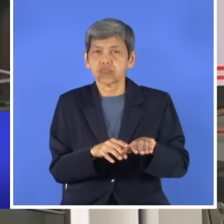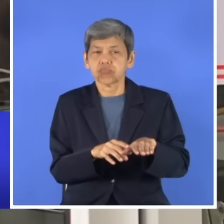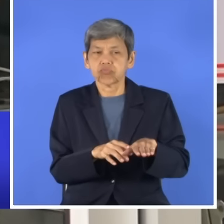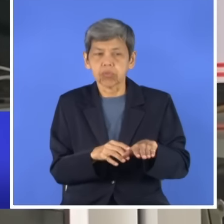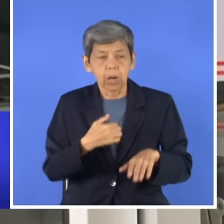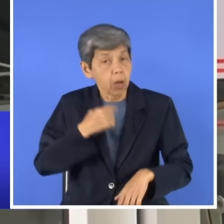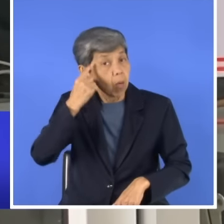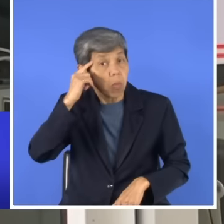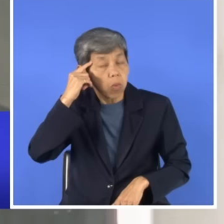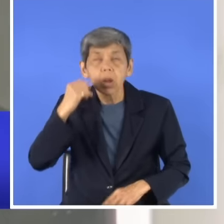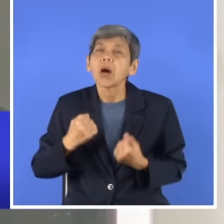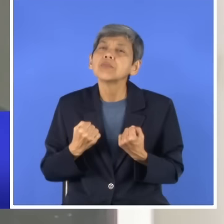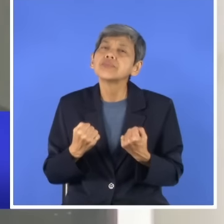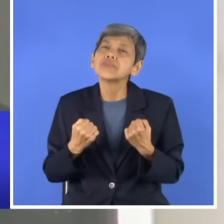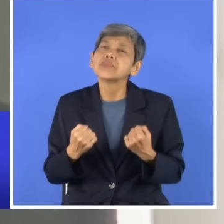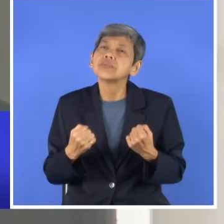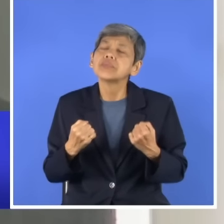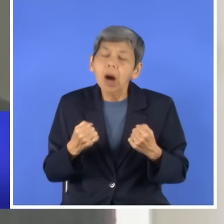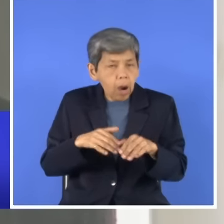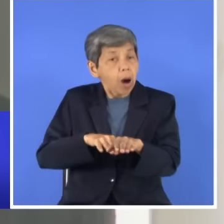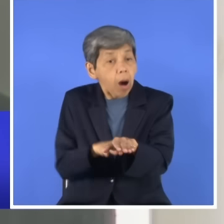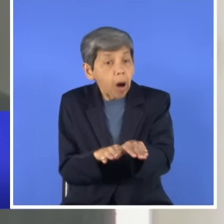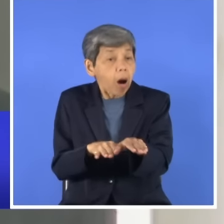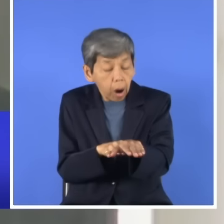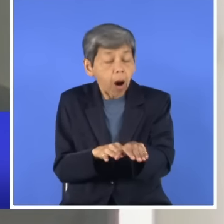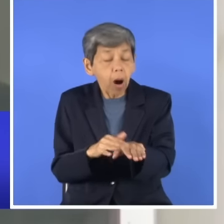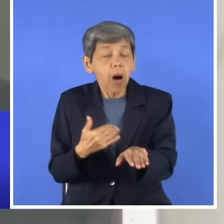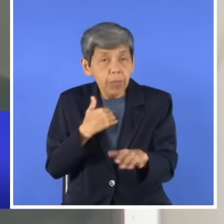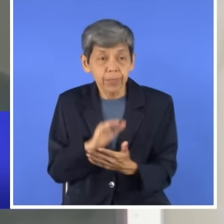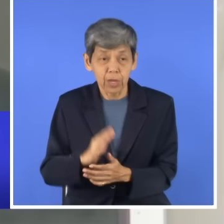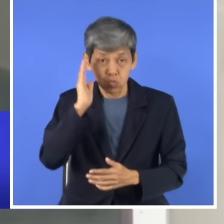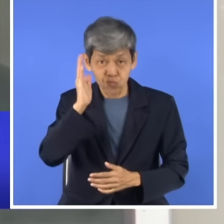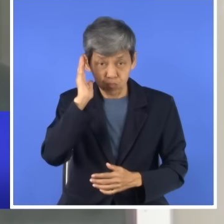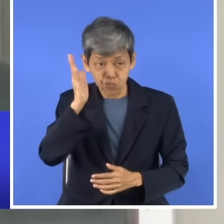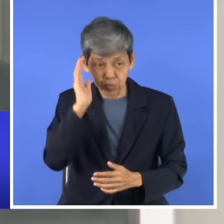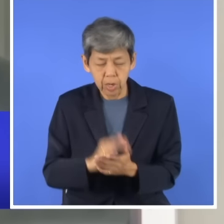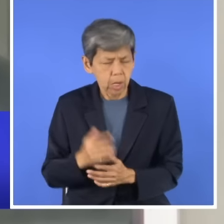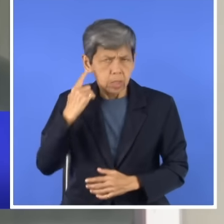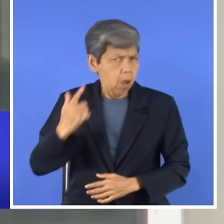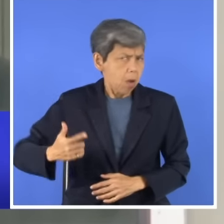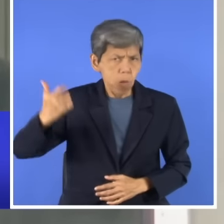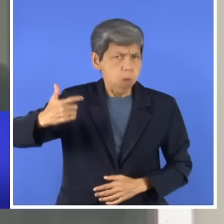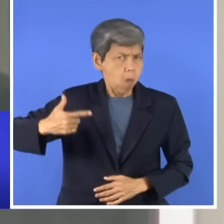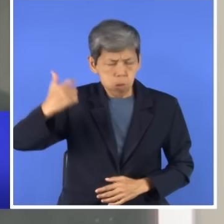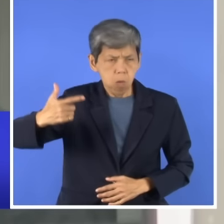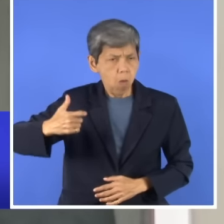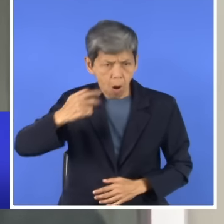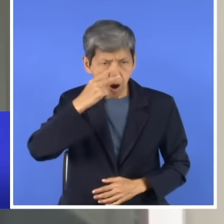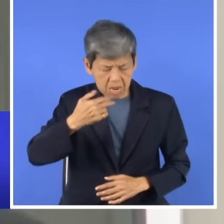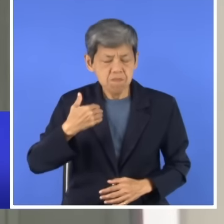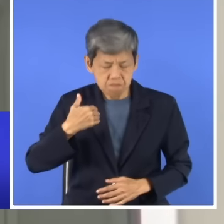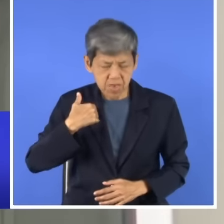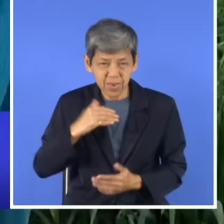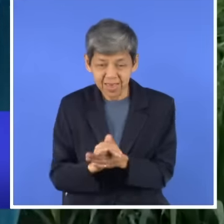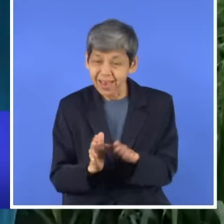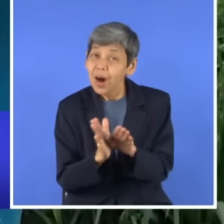าก็ไม่รู้หรอกเขาก็ขับผ่านไปแต่ทันใดนั่นเองคุณผู้ชมปั้งปั้งแล้วเห็นไหมคะตอนแรกที่มีประ